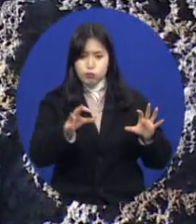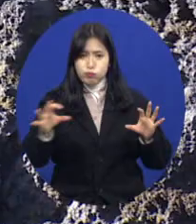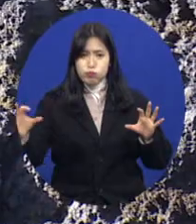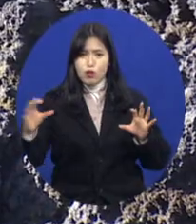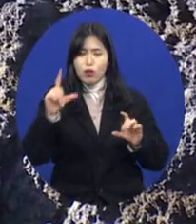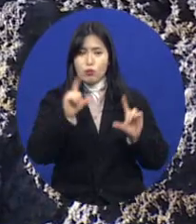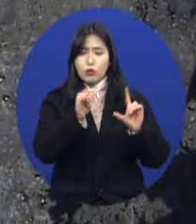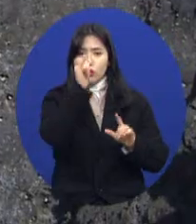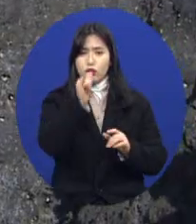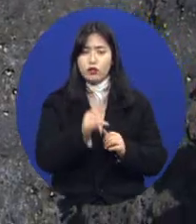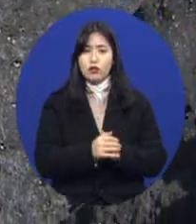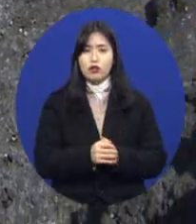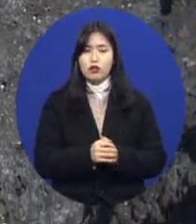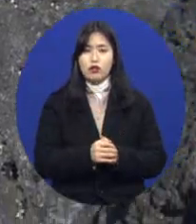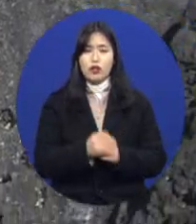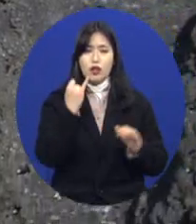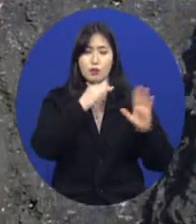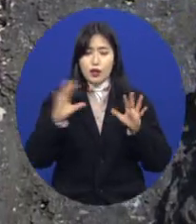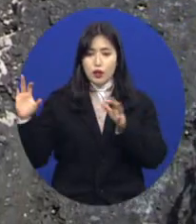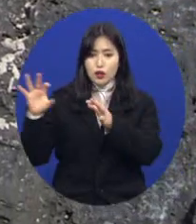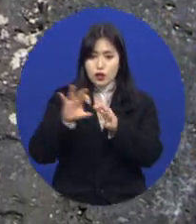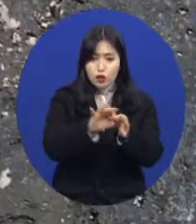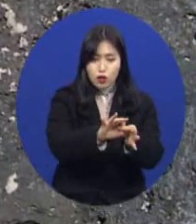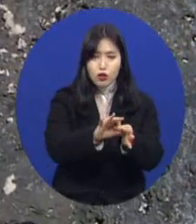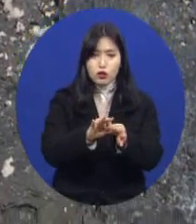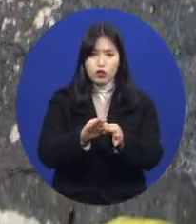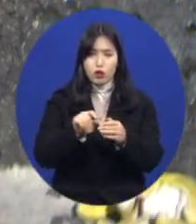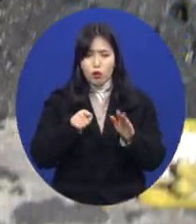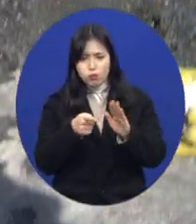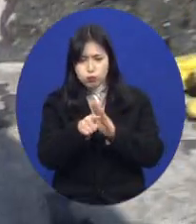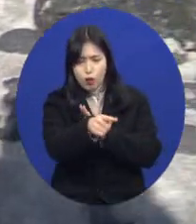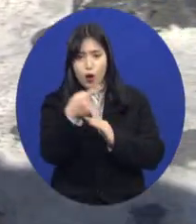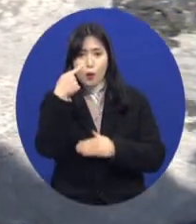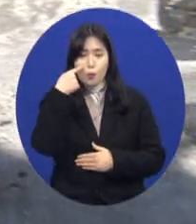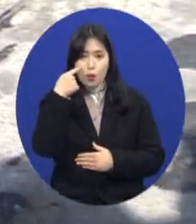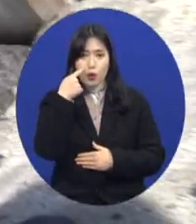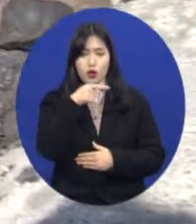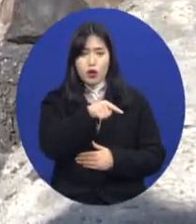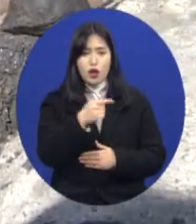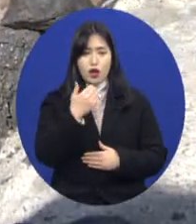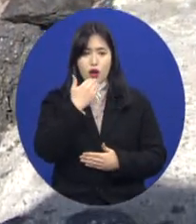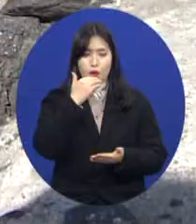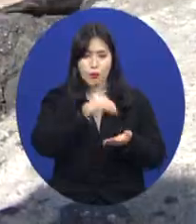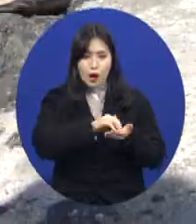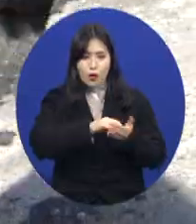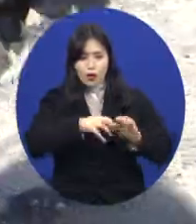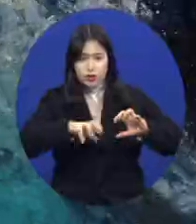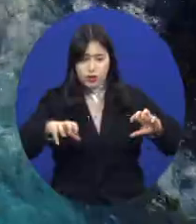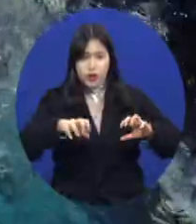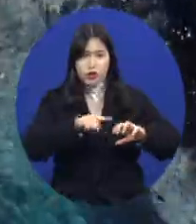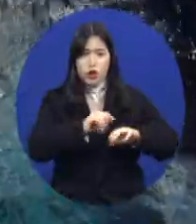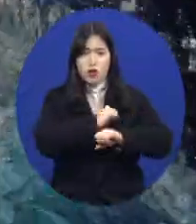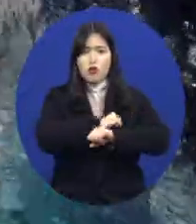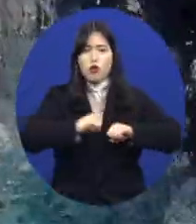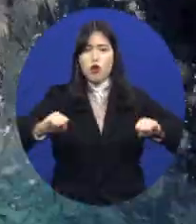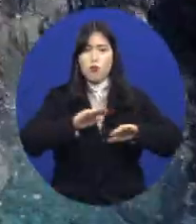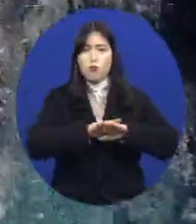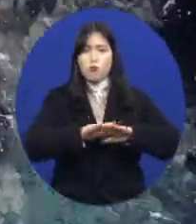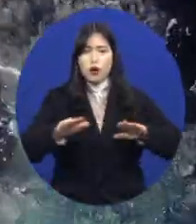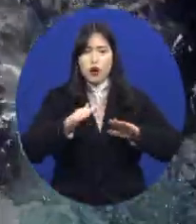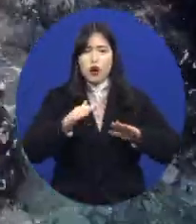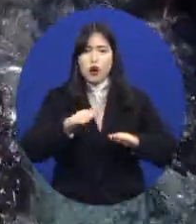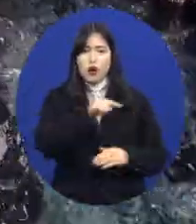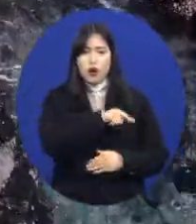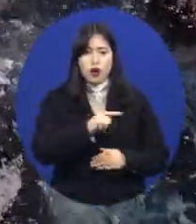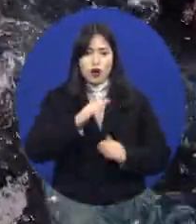놓았습니다 바다로 이어지는 9 까지 깊숙히 들어가 보니 바이트 매 시멘트를 발라서 널찍하게 건물